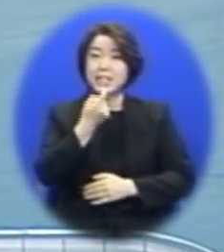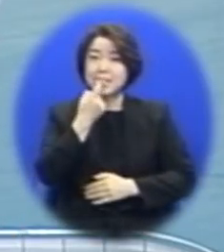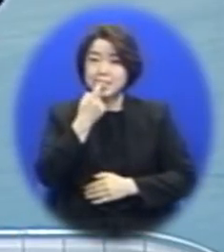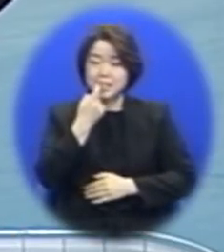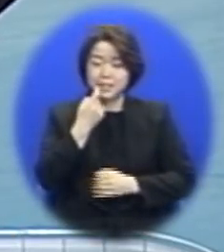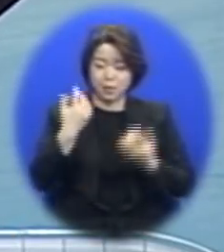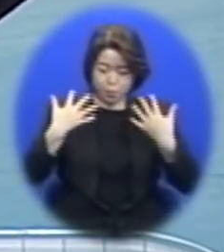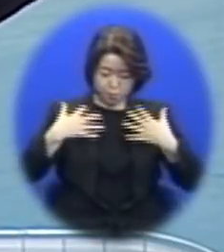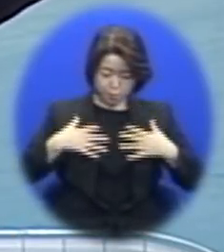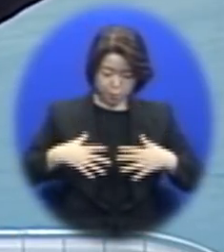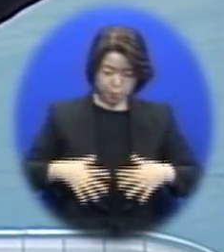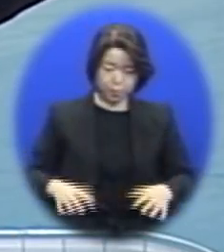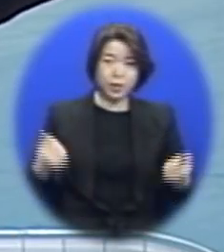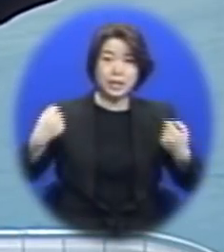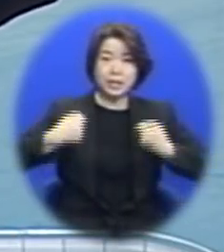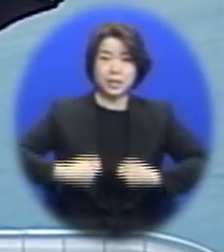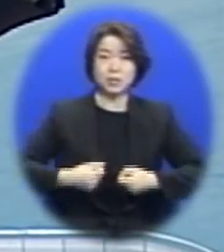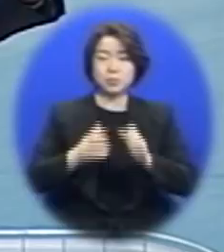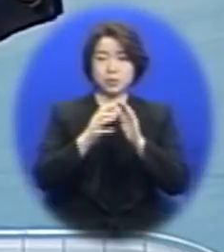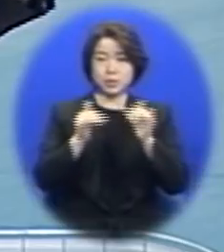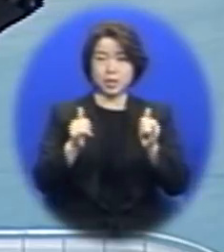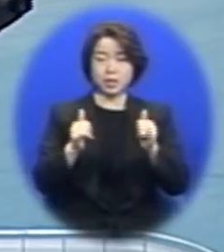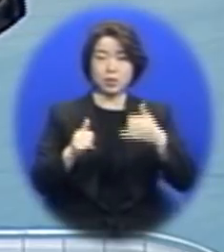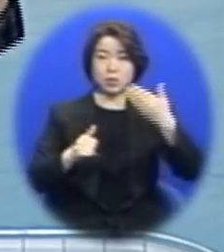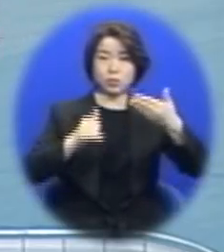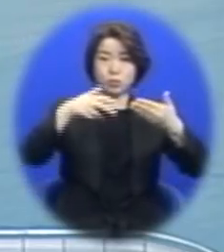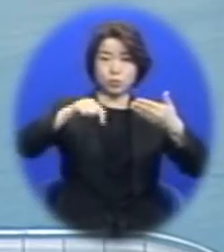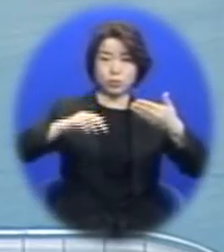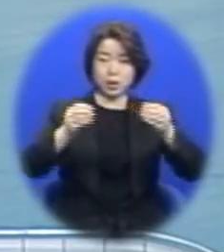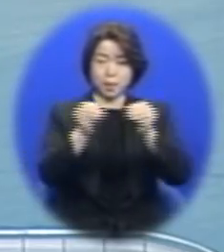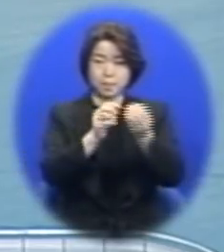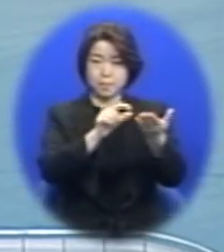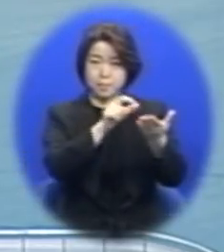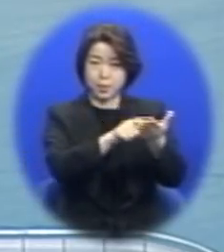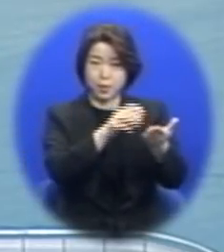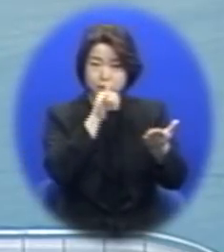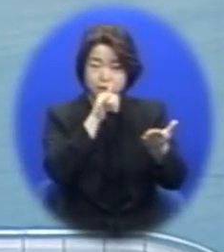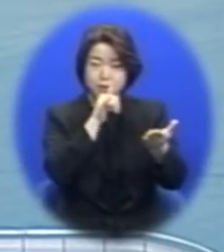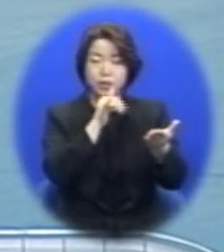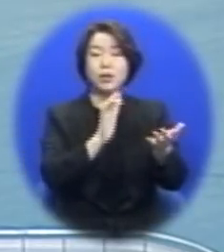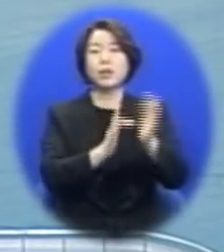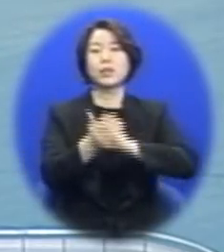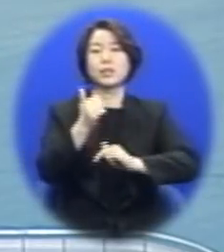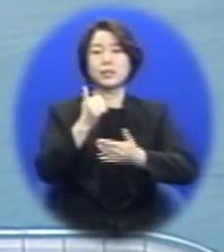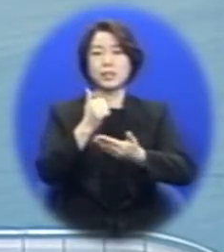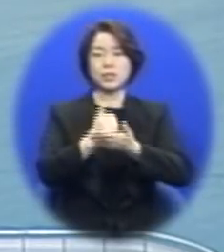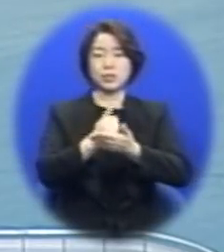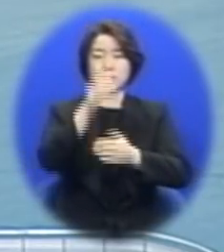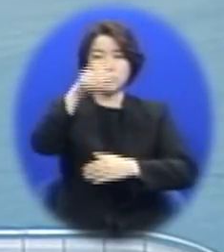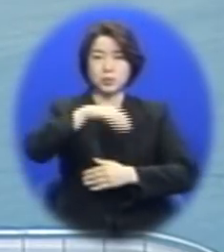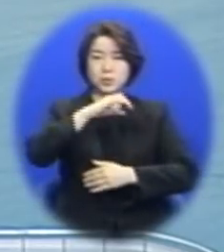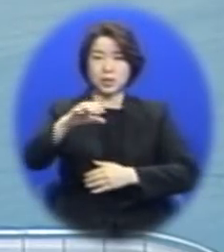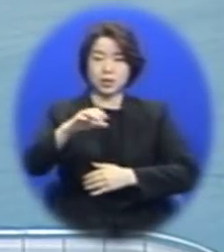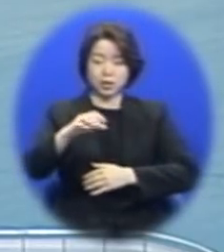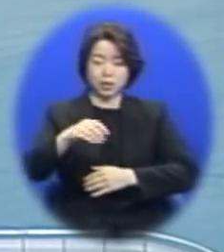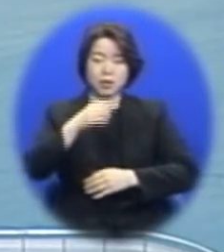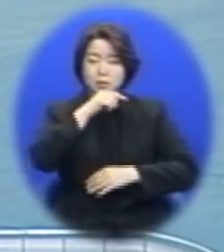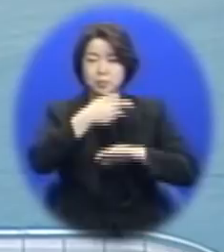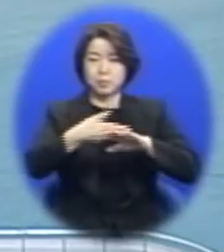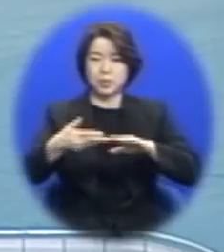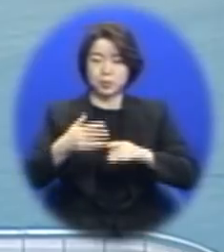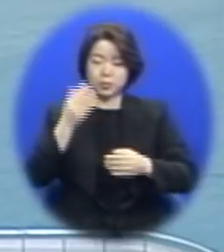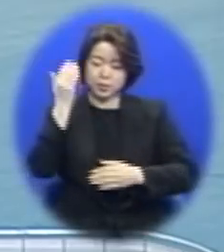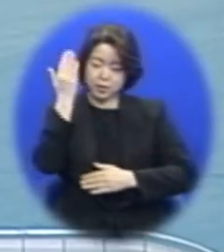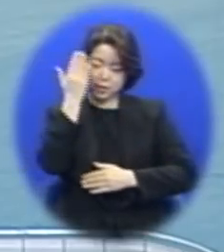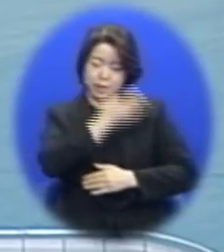입은 사람들이라고 9절에 표현하고 있는데 예수님의 십자가의 보혈로 씻음을 받은 사람, 속죄의